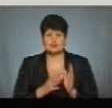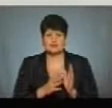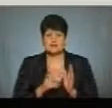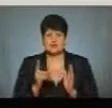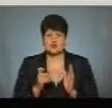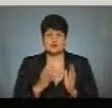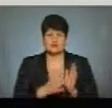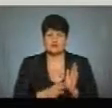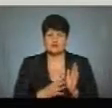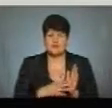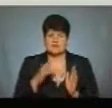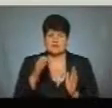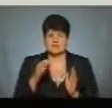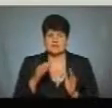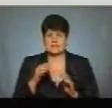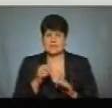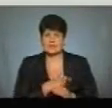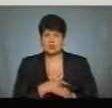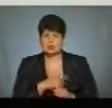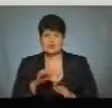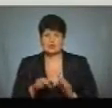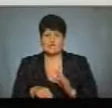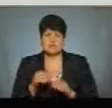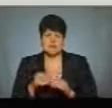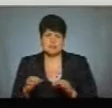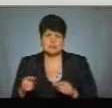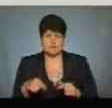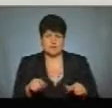буде обиратися по мажоритарній системі. Як правило, мажоритарна система,